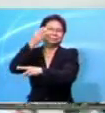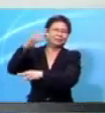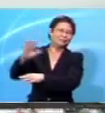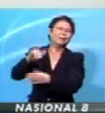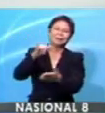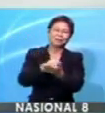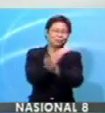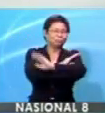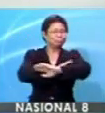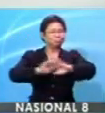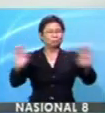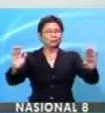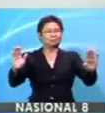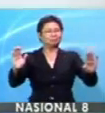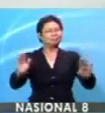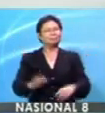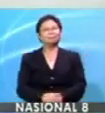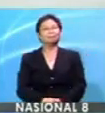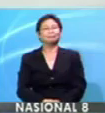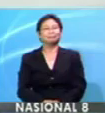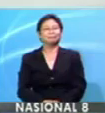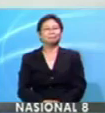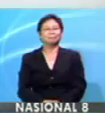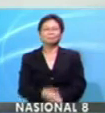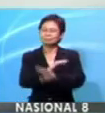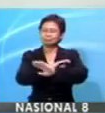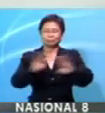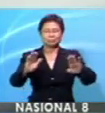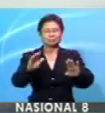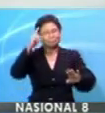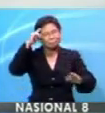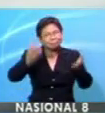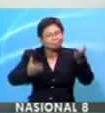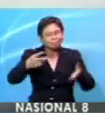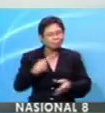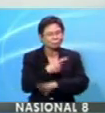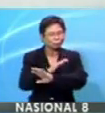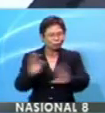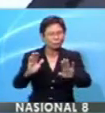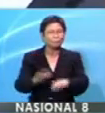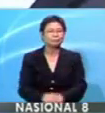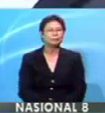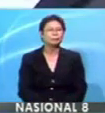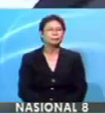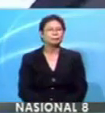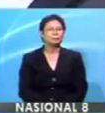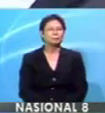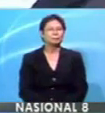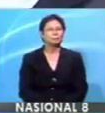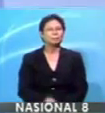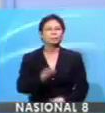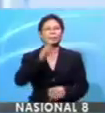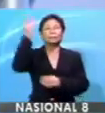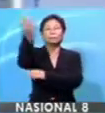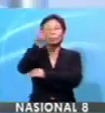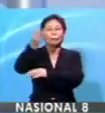ini itu bukanlah sesuatu yang menjadi asas pada pertimbangan kita TV filem dokum beliau